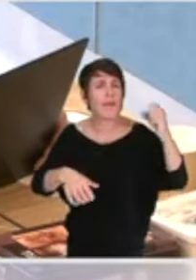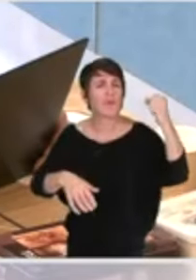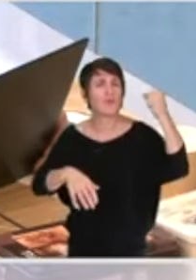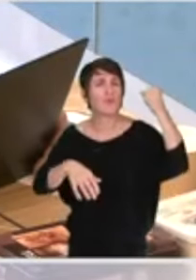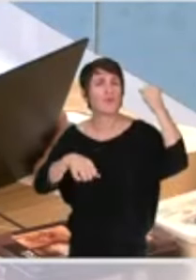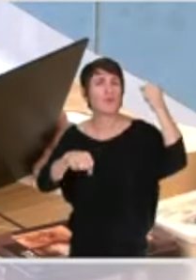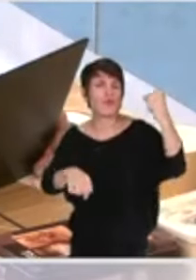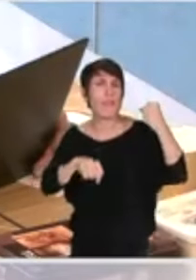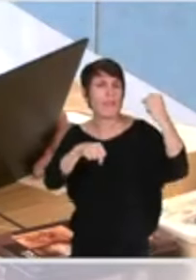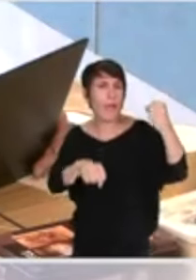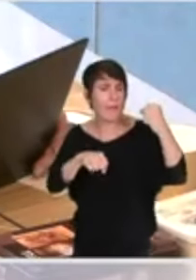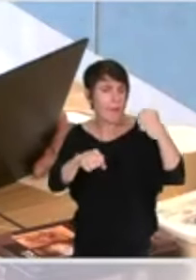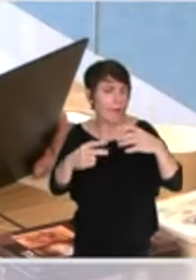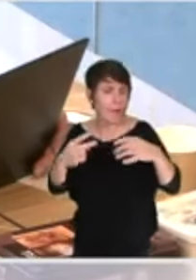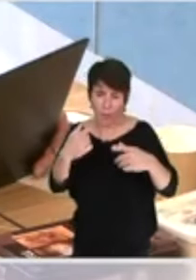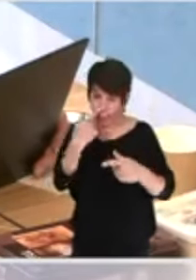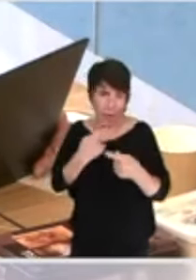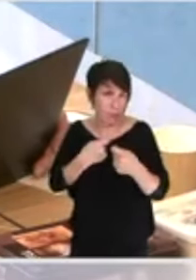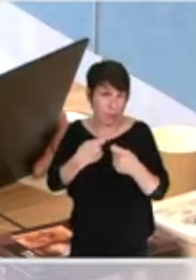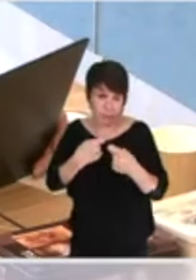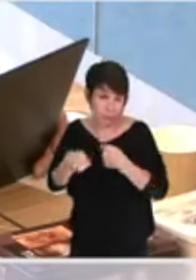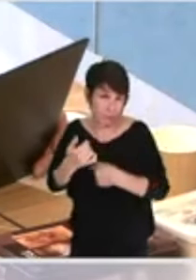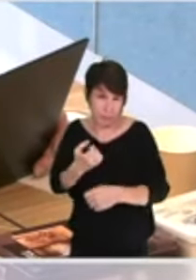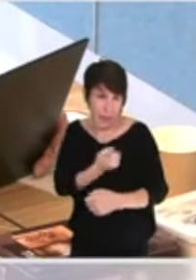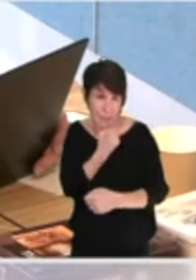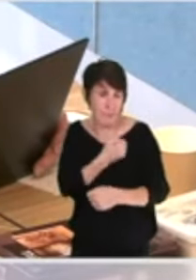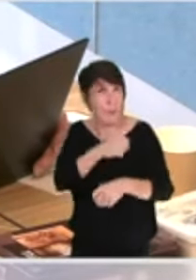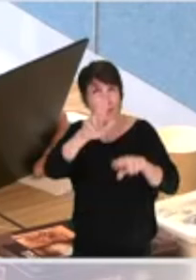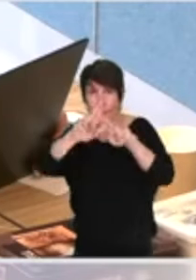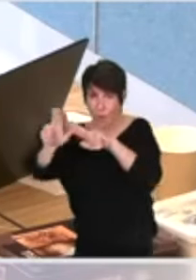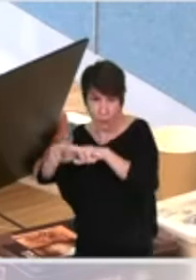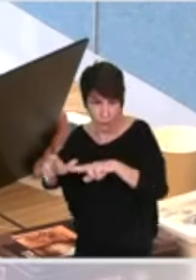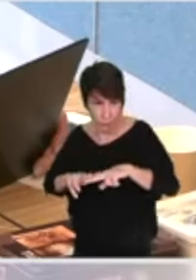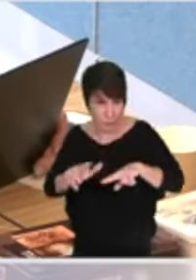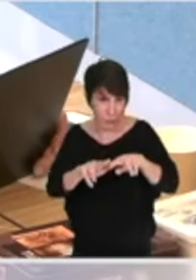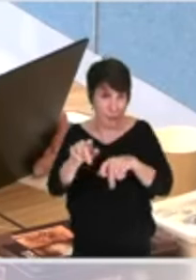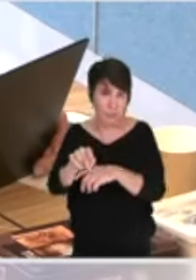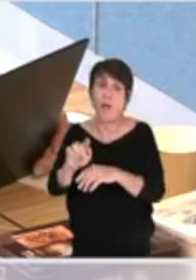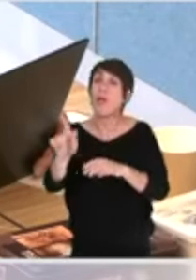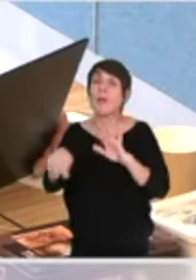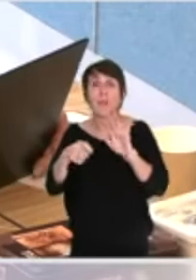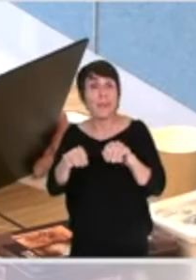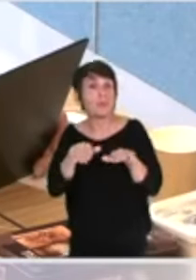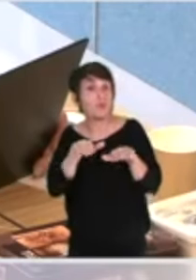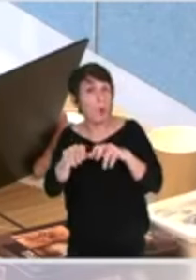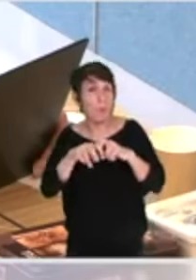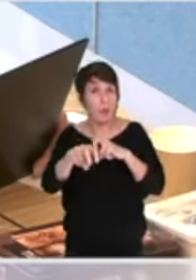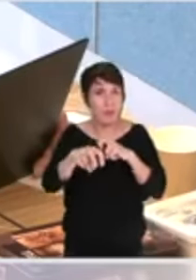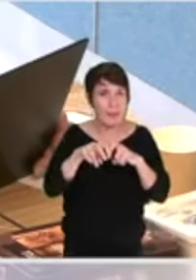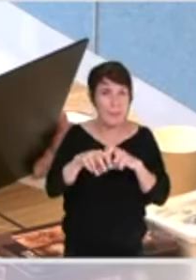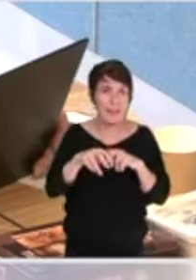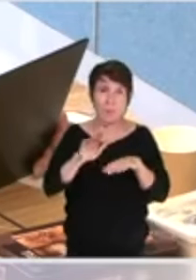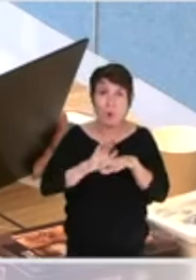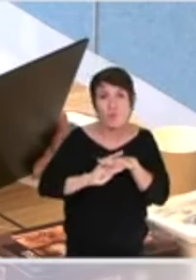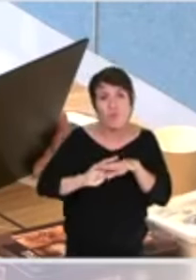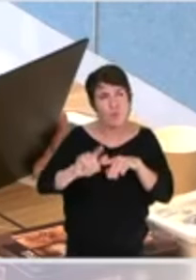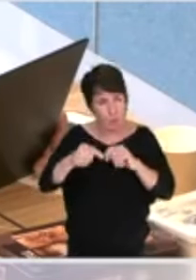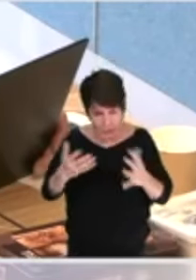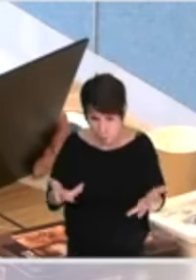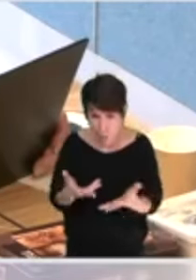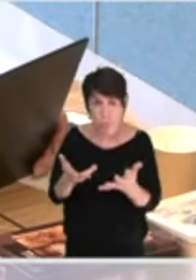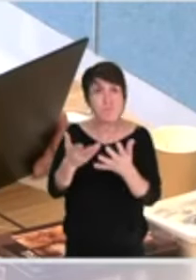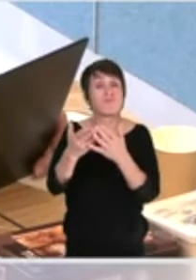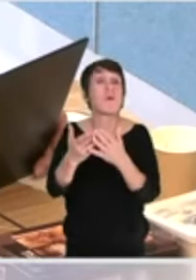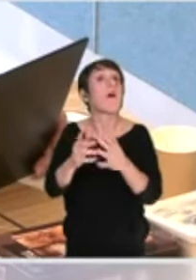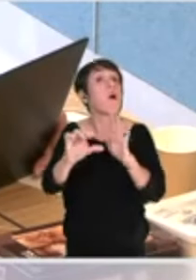que les déplacements doux doivent être favorisés, sans jamais oublier que la marche et le premier mode doux utilisé.